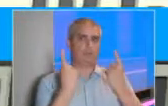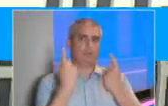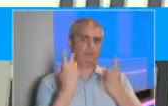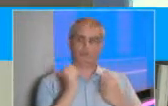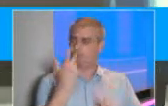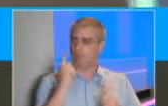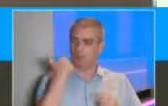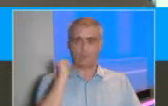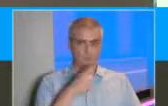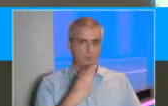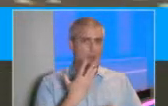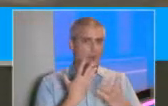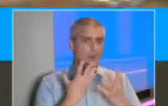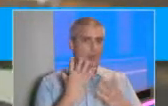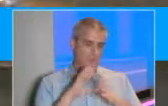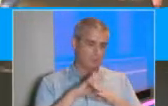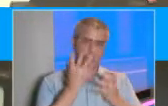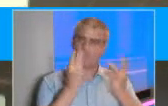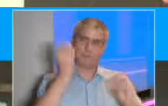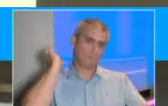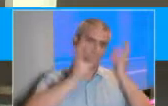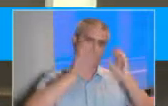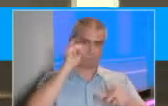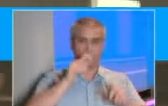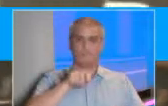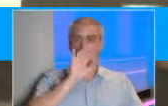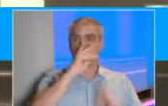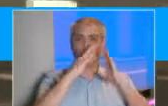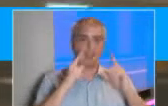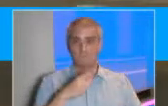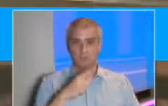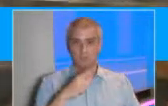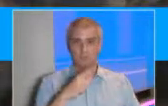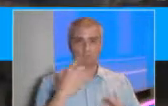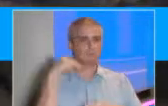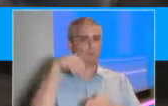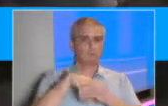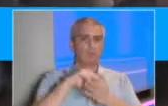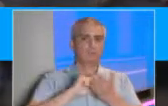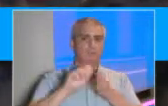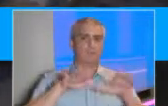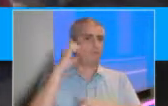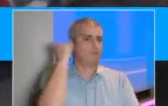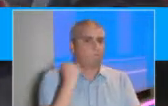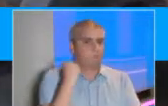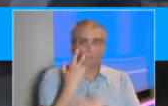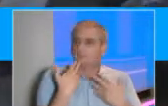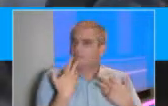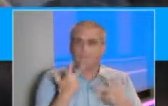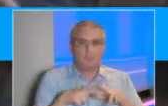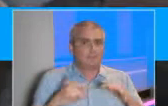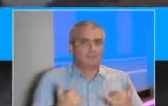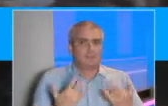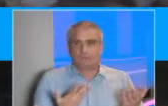שהתרחש אתמול, שהמון השליך אבנים לעבר הפרלמנט הלבנוני, התבצרו במשרדי ממשלה. ספר לנו על